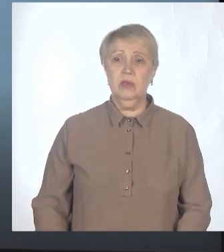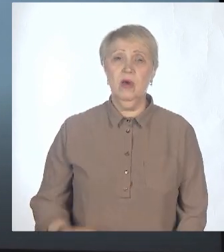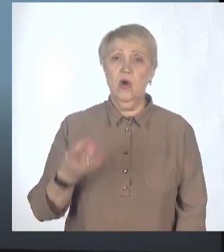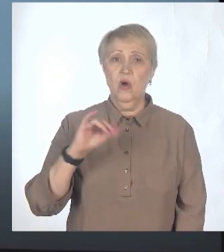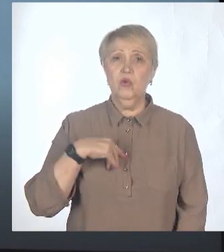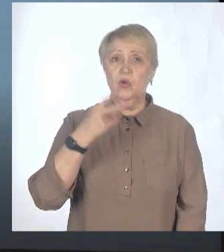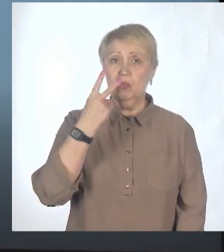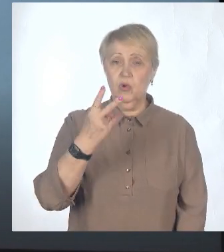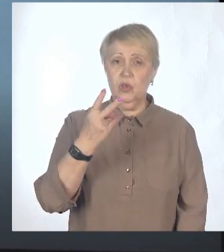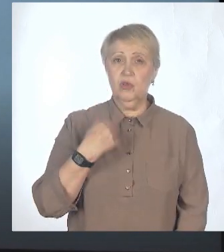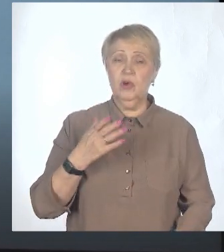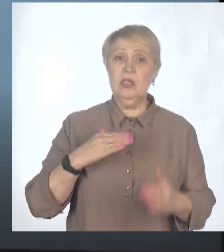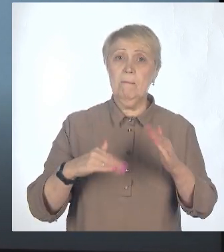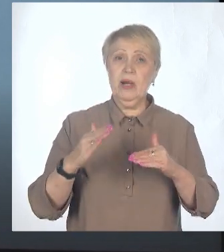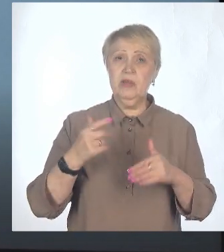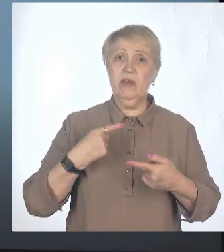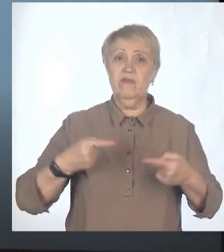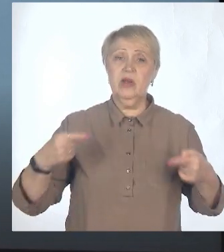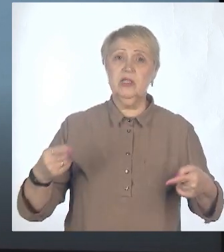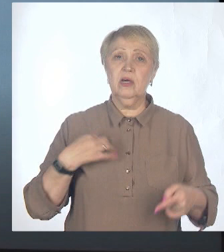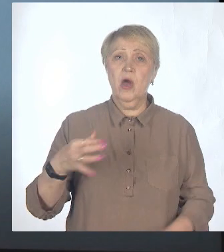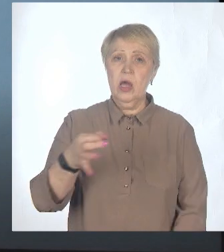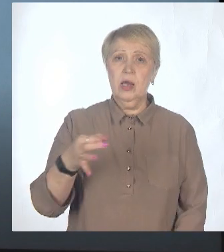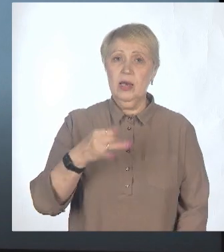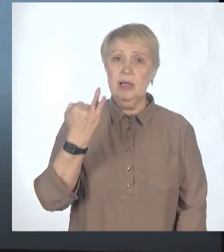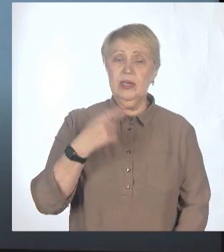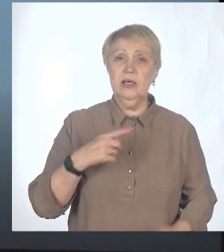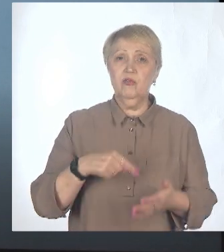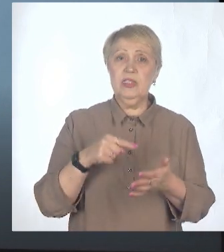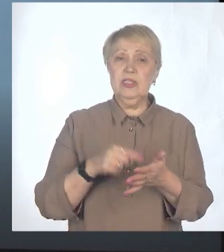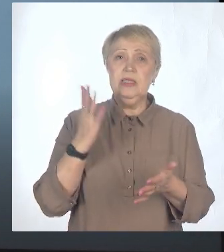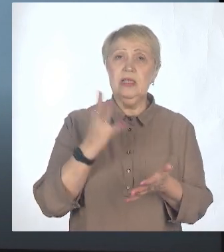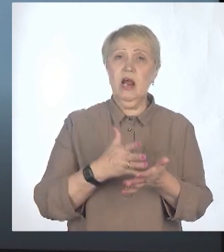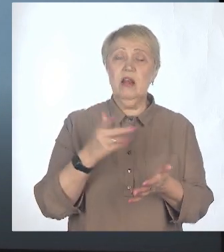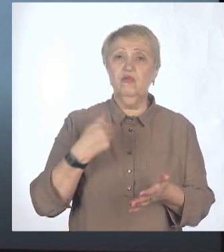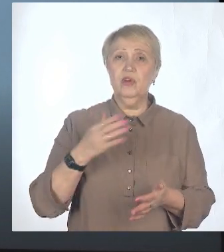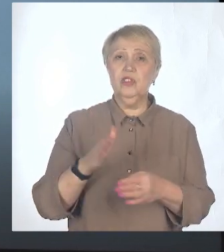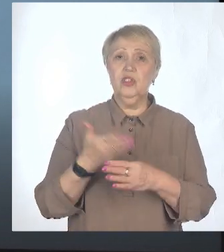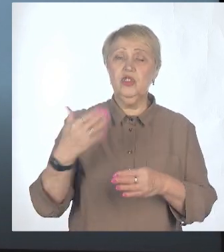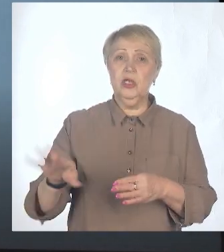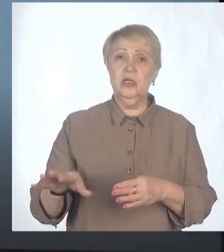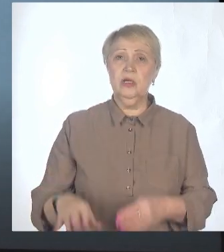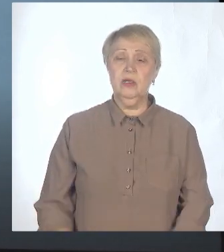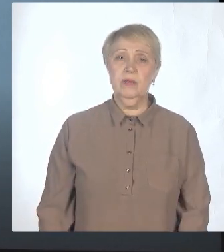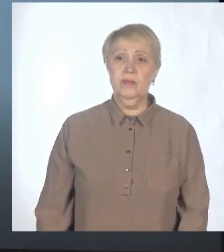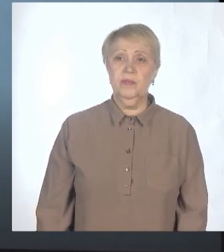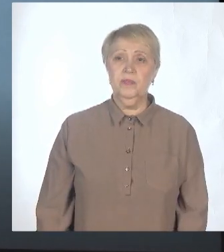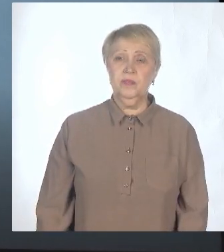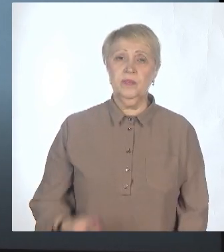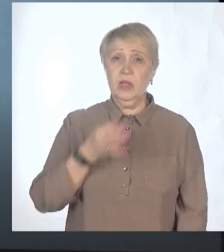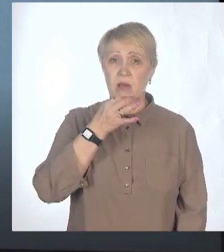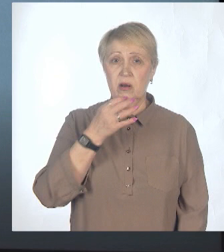разных регионах из страны, и из, в том числе и из центральной части Москвы, Санкт-Петербурга, Краснодарского края. У нас откликались и